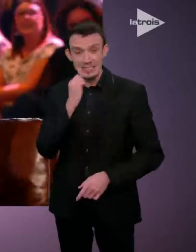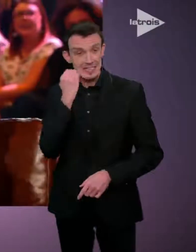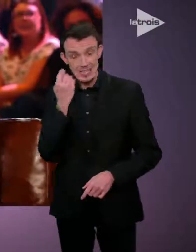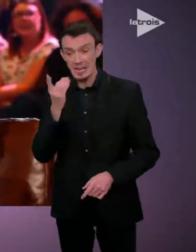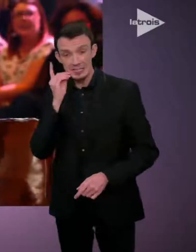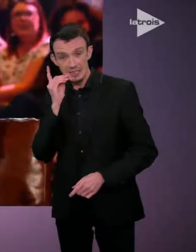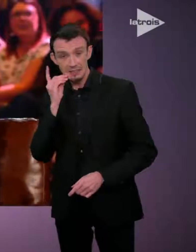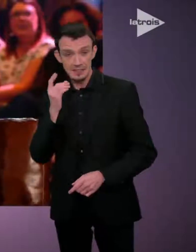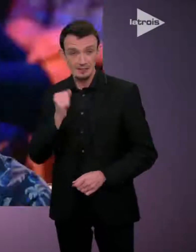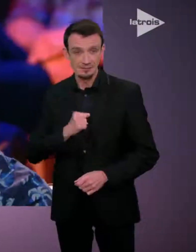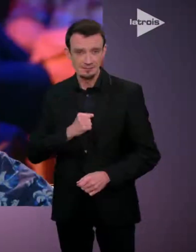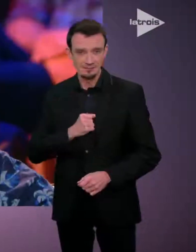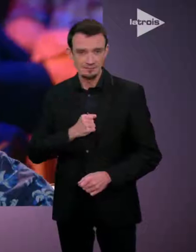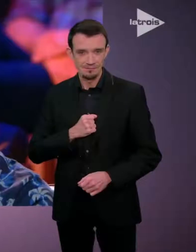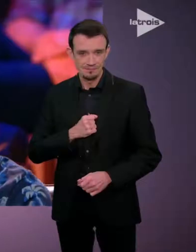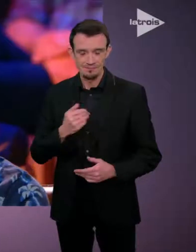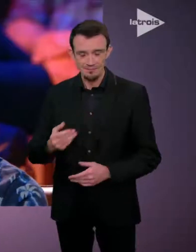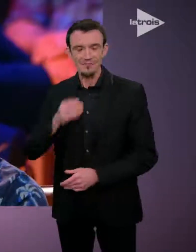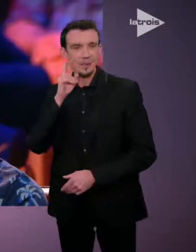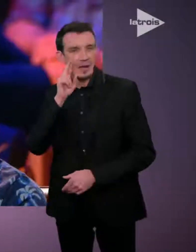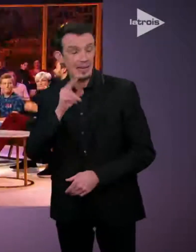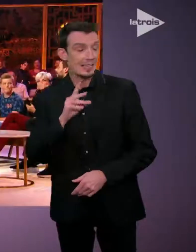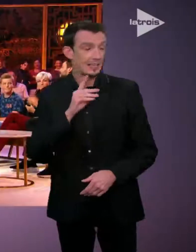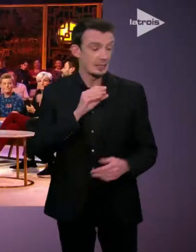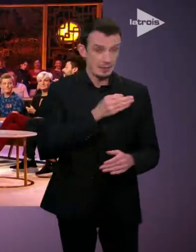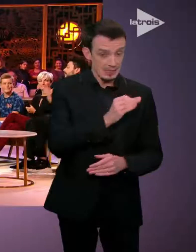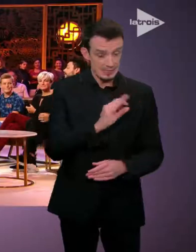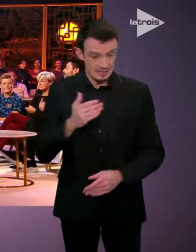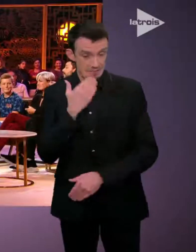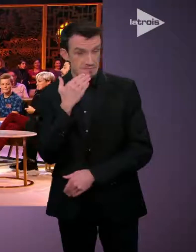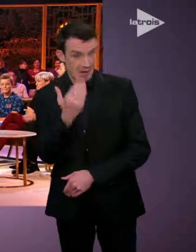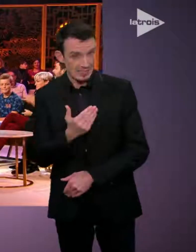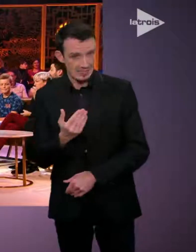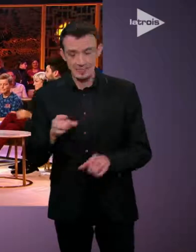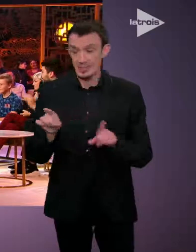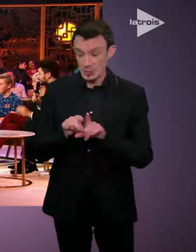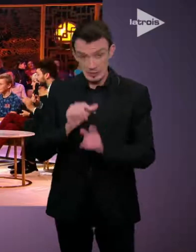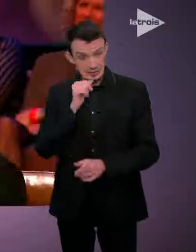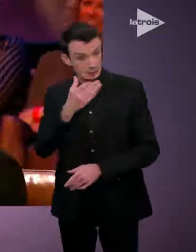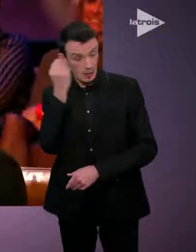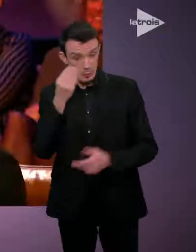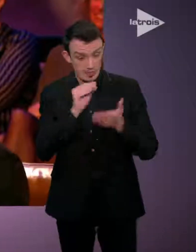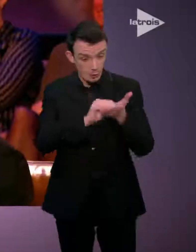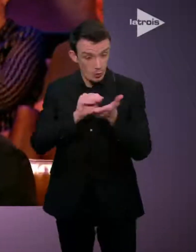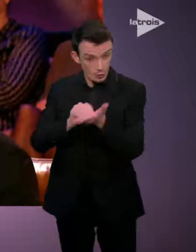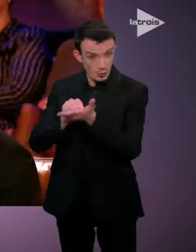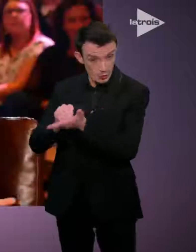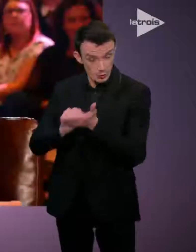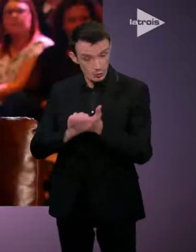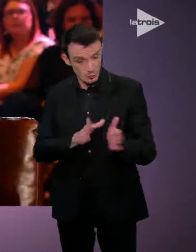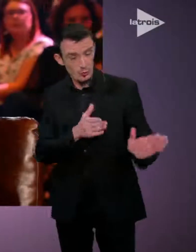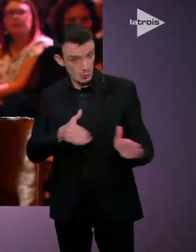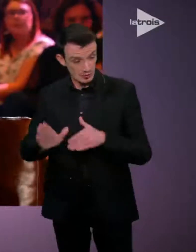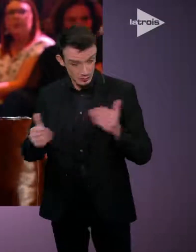dire. Merci beaucoup et n'oubliez pas, faites des dons, on continue voilà. à fond. Et François, justement, on